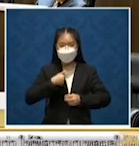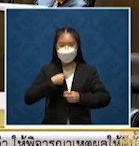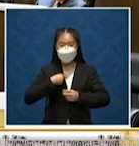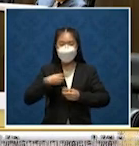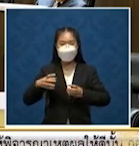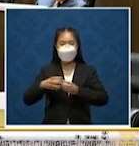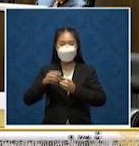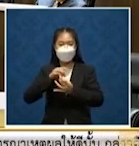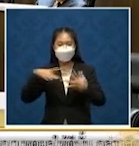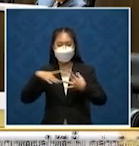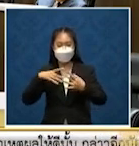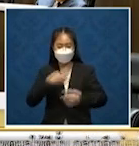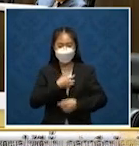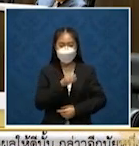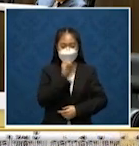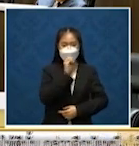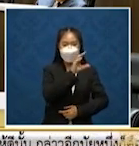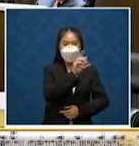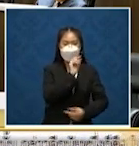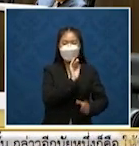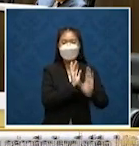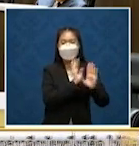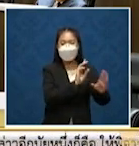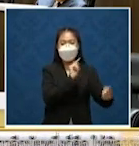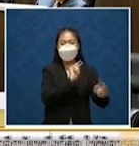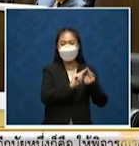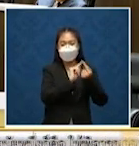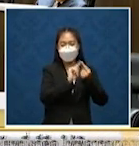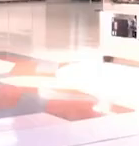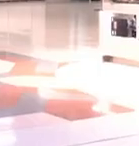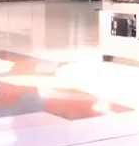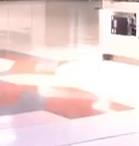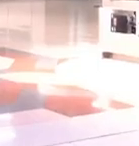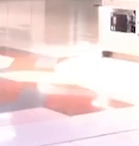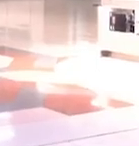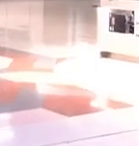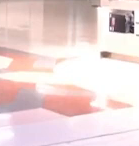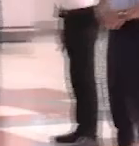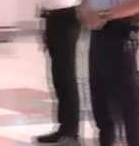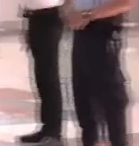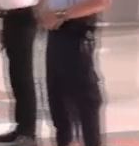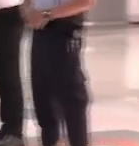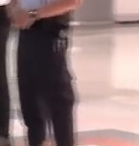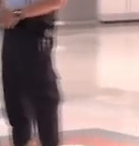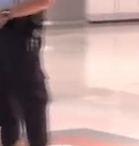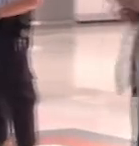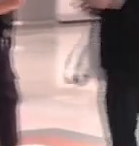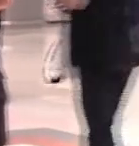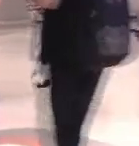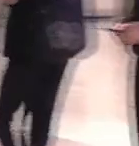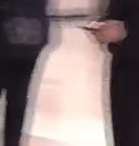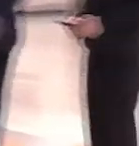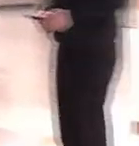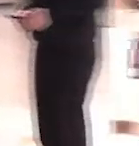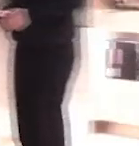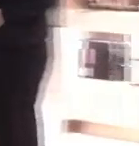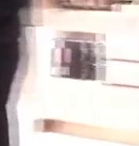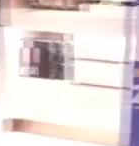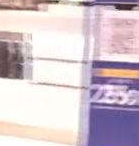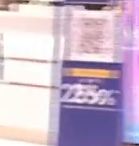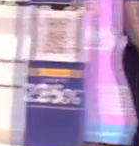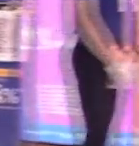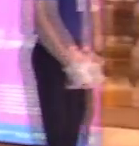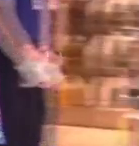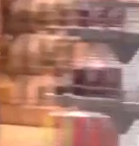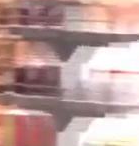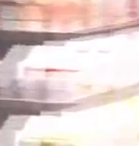Advisor จุดหมายปลายทางของนักท่องเที่ยวทั่วโลกเนี่ยบางกอกประเทศไทยติดอันดับที่13ของโล